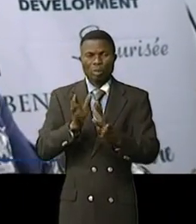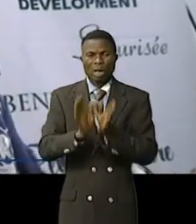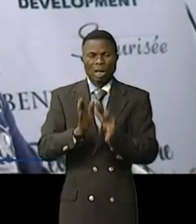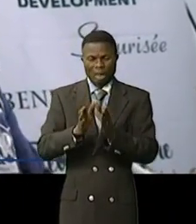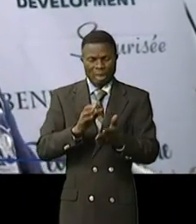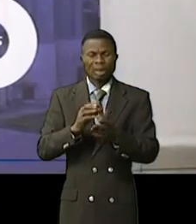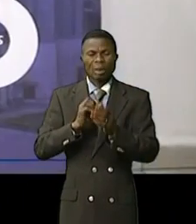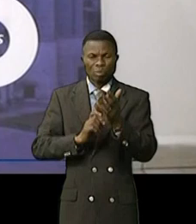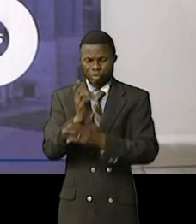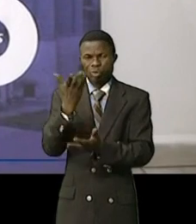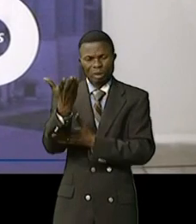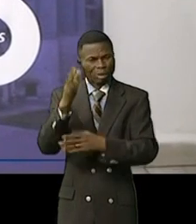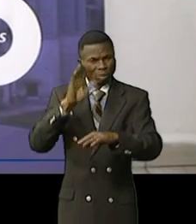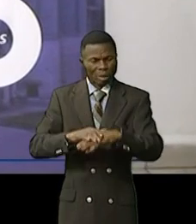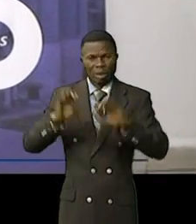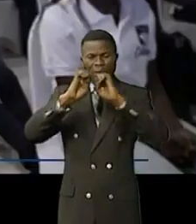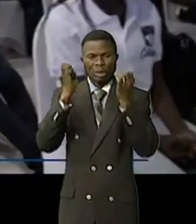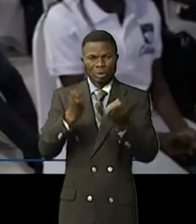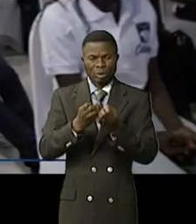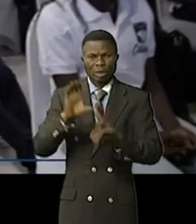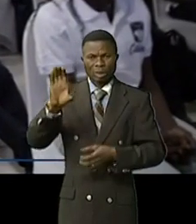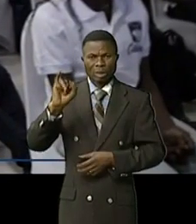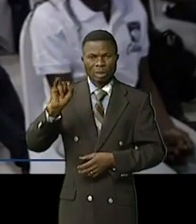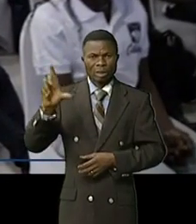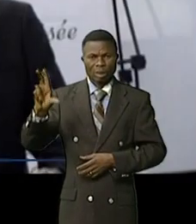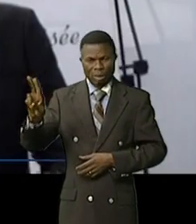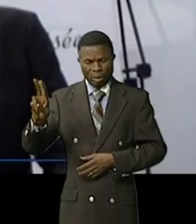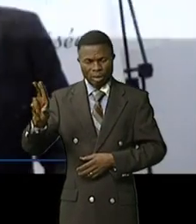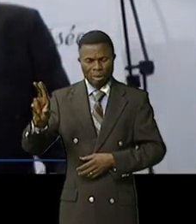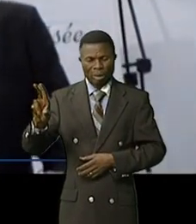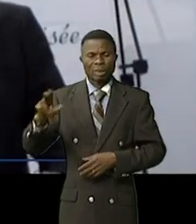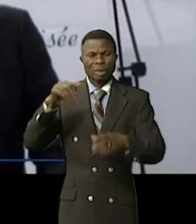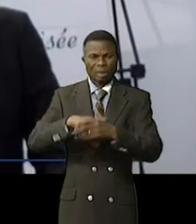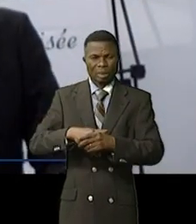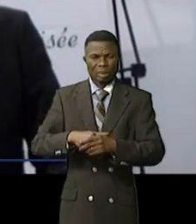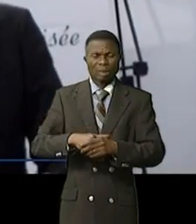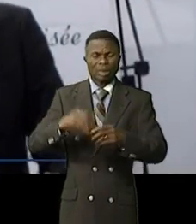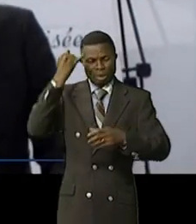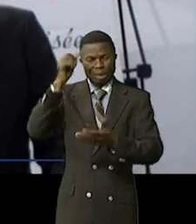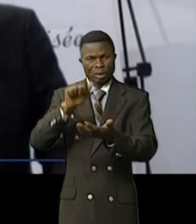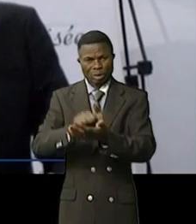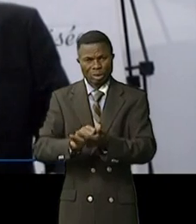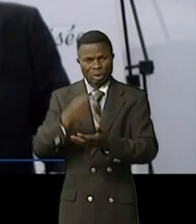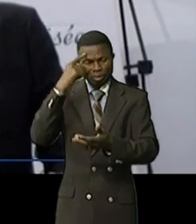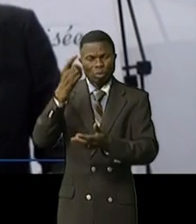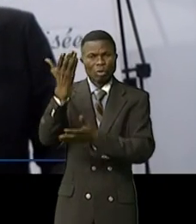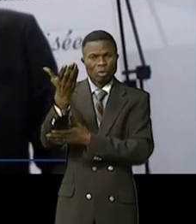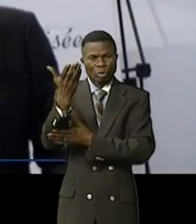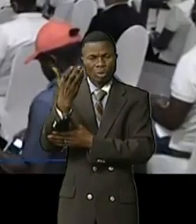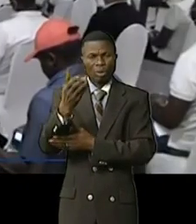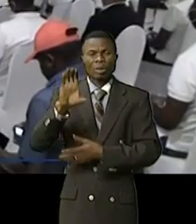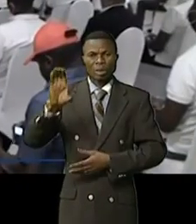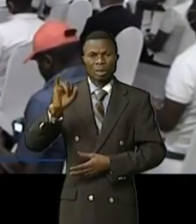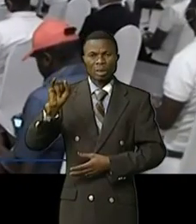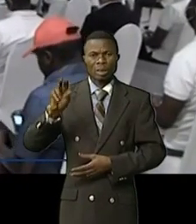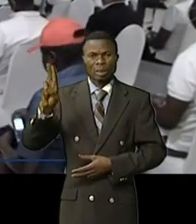commandes sont arrivées. Silou est désormais sur le marché virtuel à travers Silution. Pour rappel, Silou